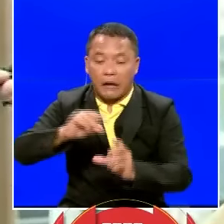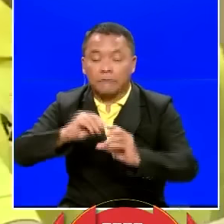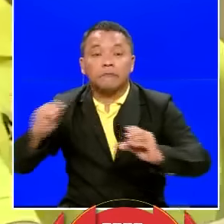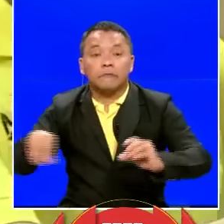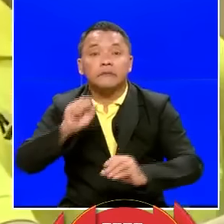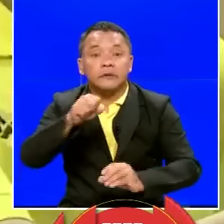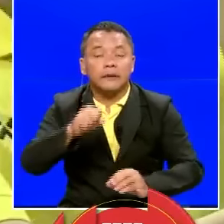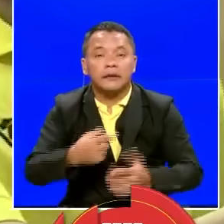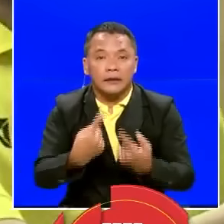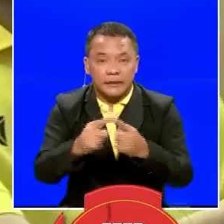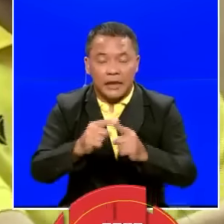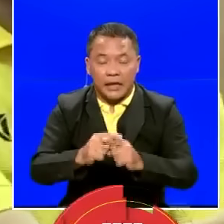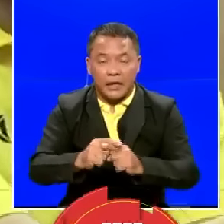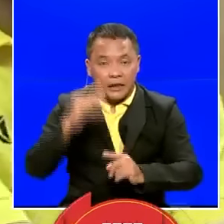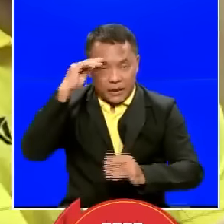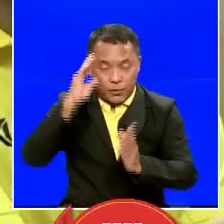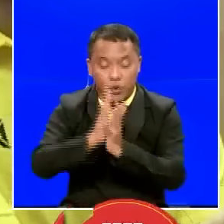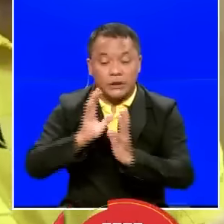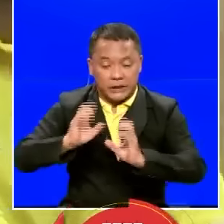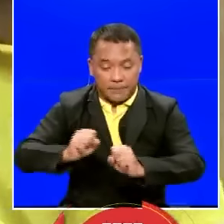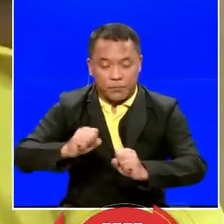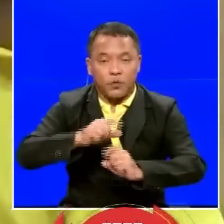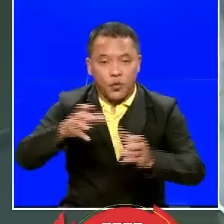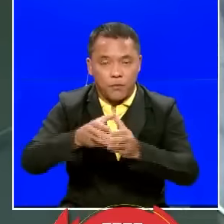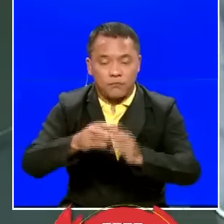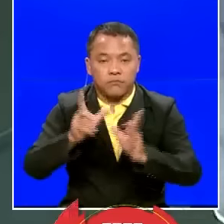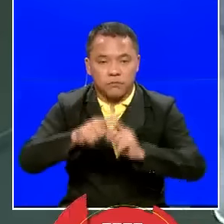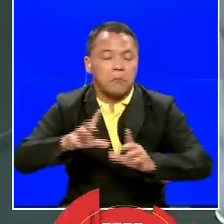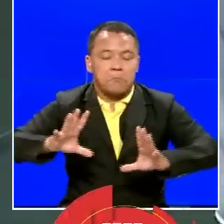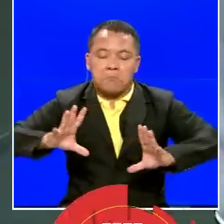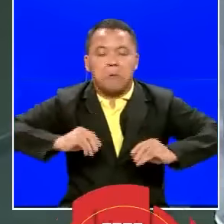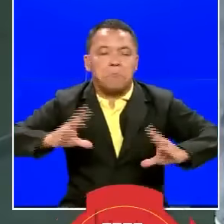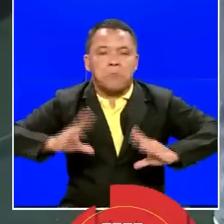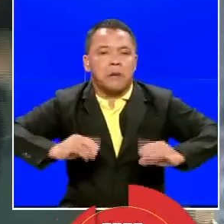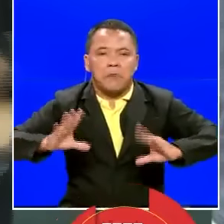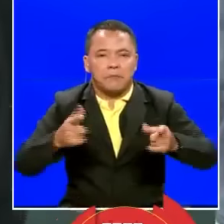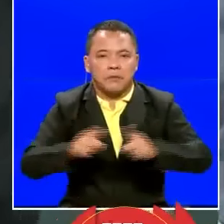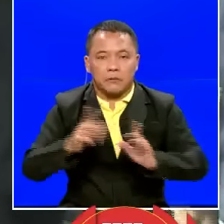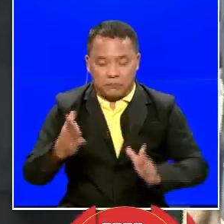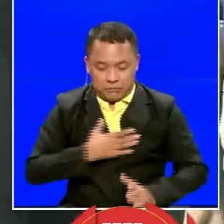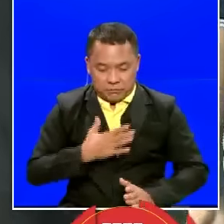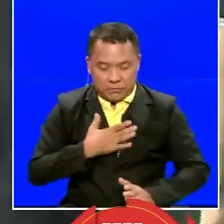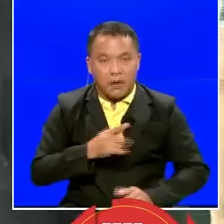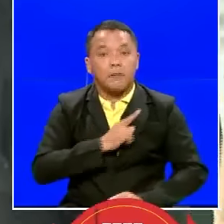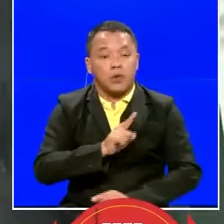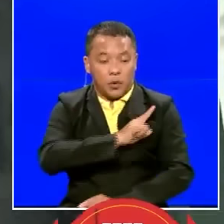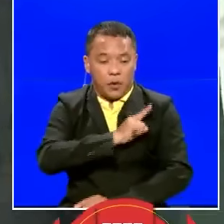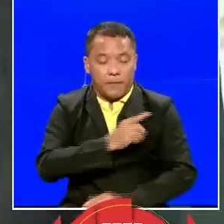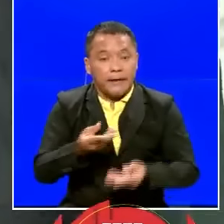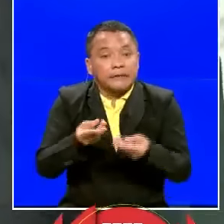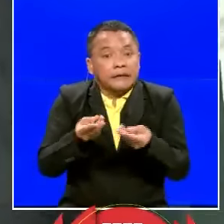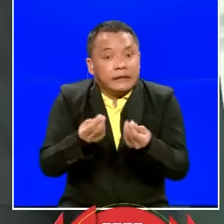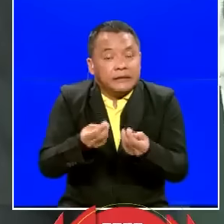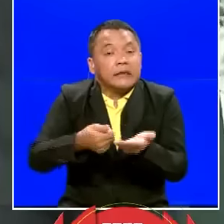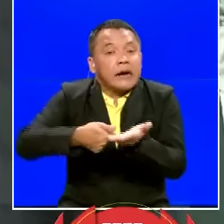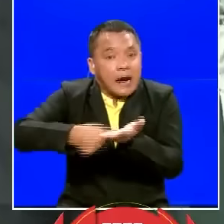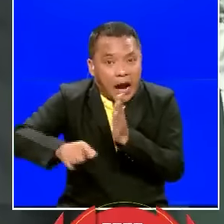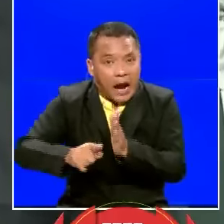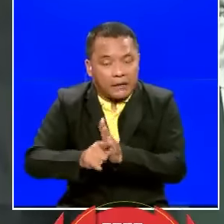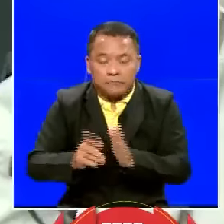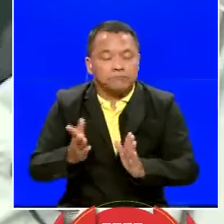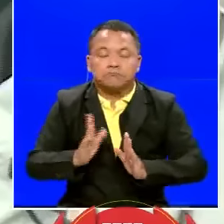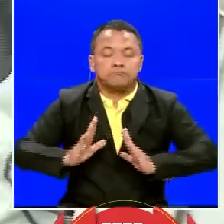อแต่เจ้าหน้าที่ชุดจับกุมให้ข้อมูลนะครับบอกว่าผู้ต้องหาให้การปฏิเสธนะเาบอกเาเป็นนายหน้าขายที่ดินแล้วก็ไม่ได้ให้